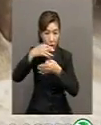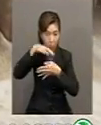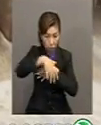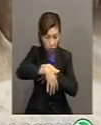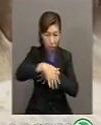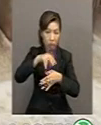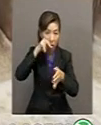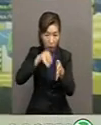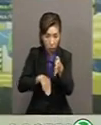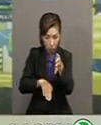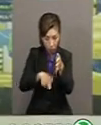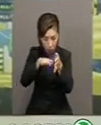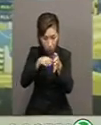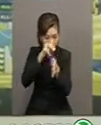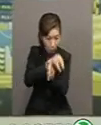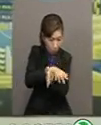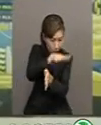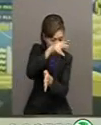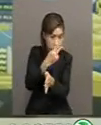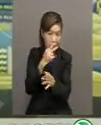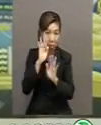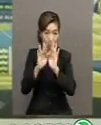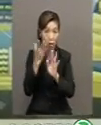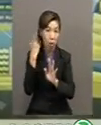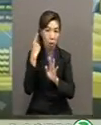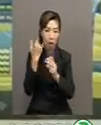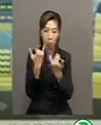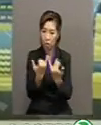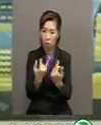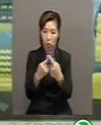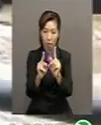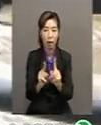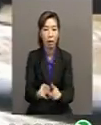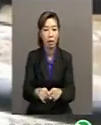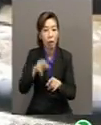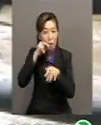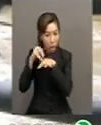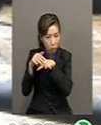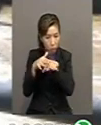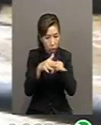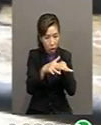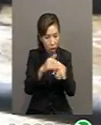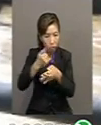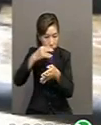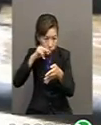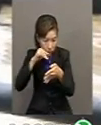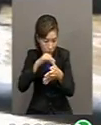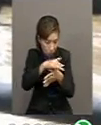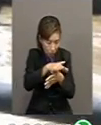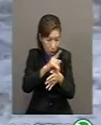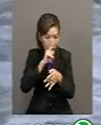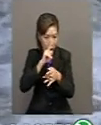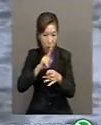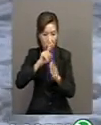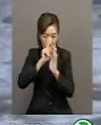แตกต่างจากเมื่อวานนี้อย่างชัดเจนนะครับสำนักชลประทานที่12จะควบคุมปริมาณการไหลของน้ำเหนือเขื่อนเจ้าพระยาให้อยู่เกณฑ์900ลูก